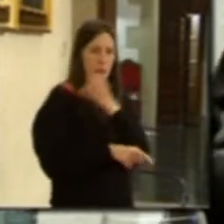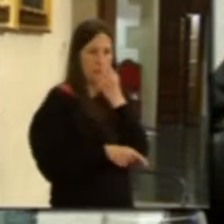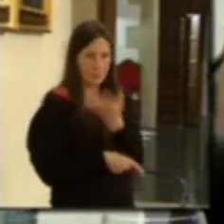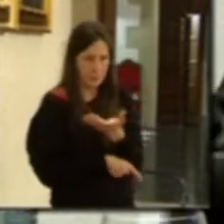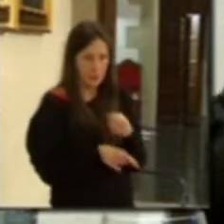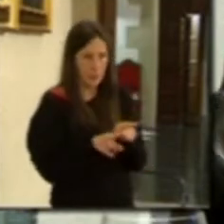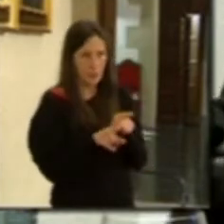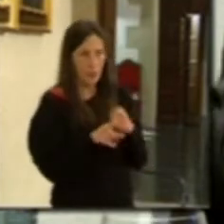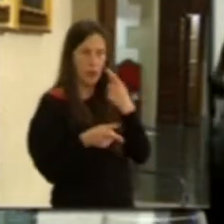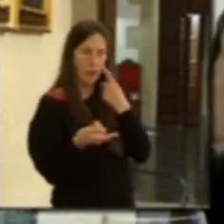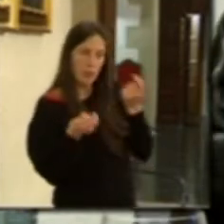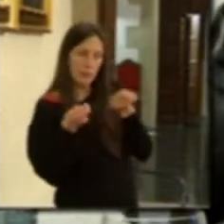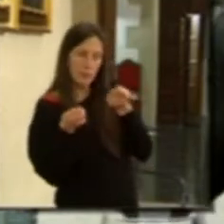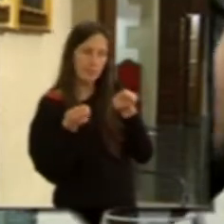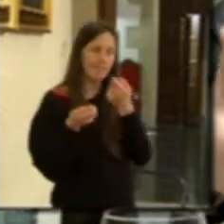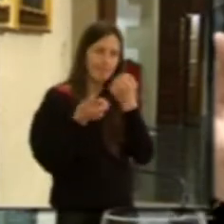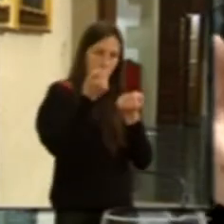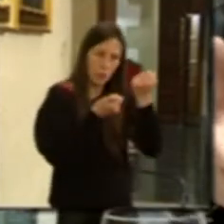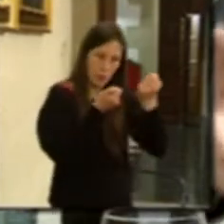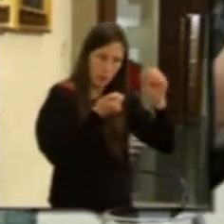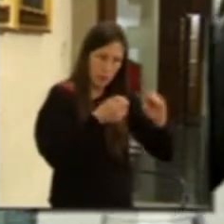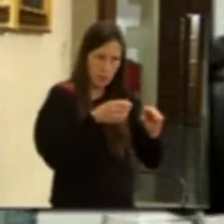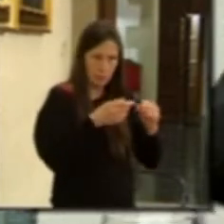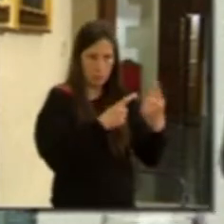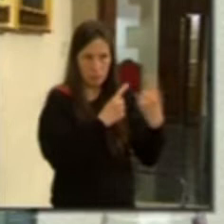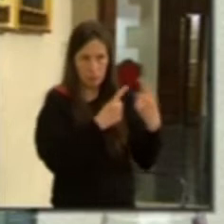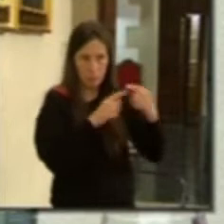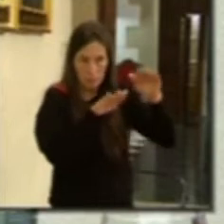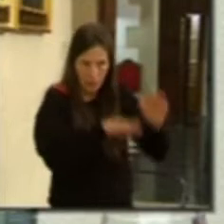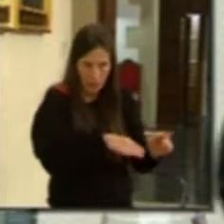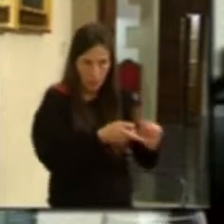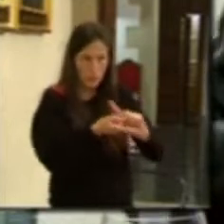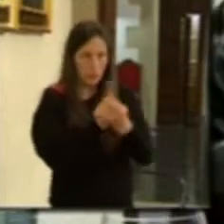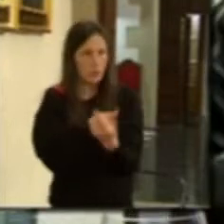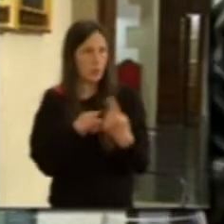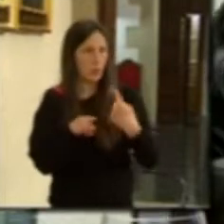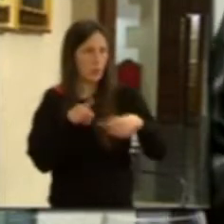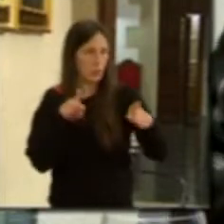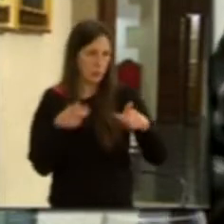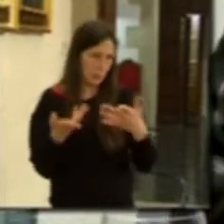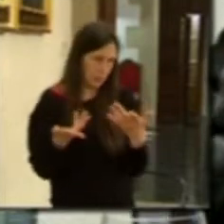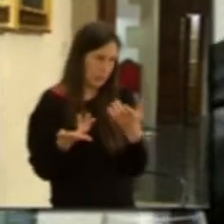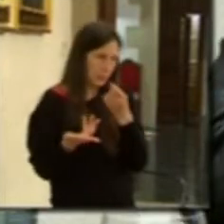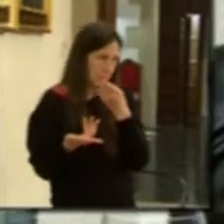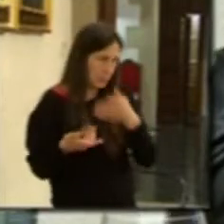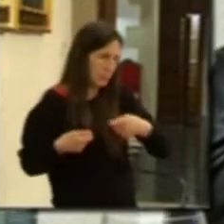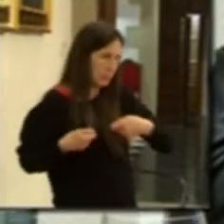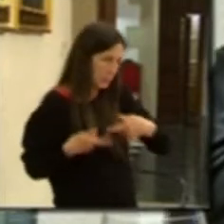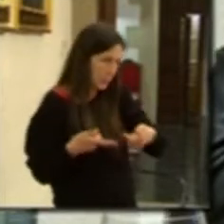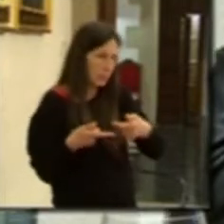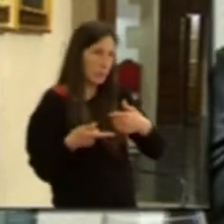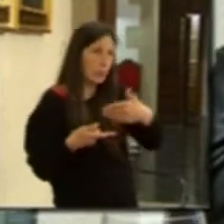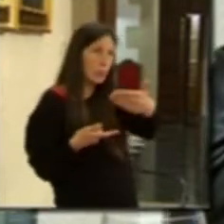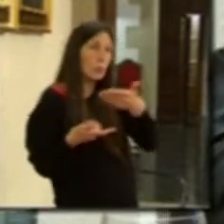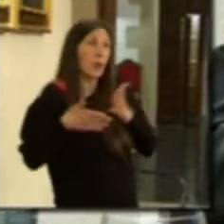intentar que la mobilitat sigui factible i sigui el que necessitem perquè les ciutats que volem deixar en els